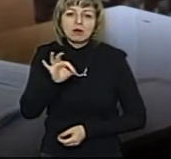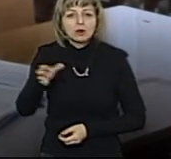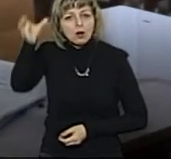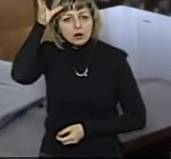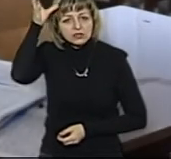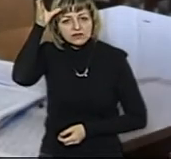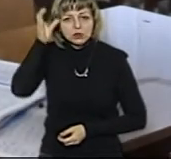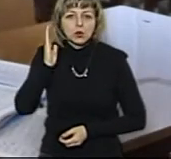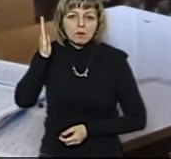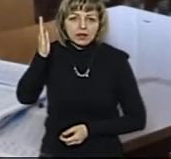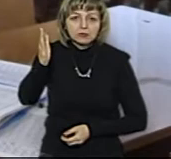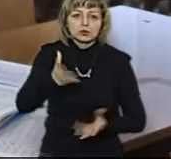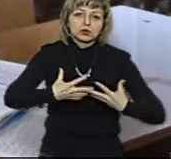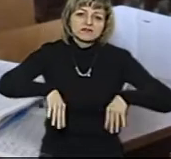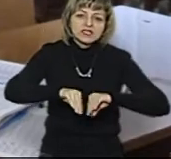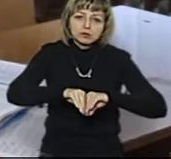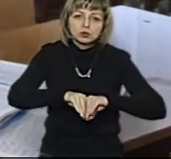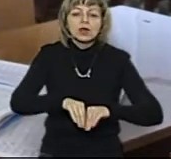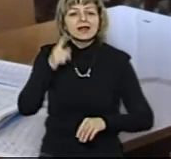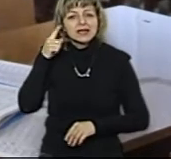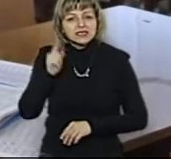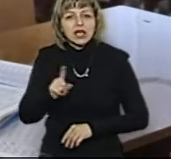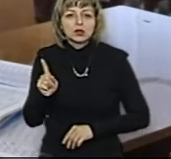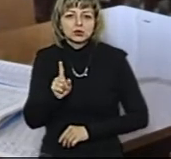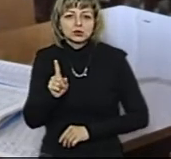освіту, майбутнє, про сім'ю. Я знаю, що вона